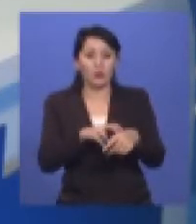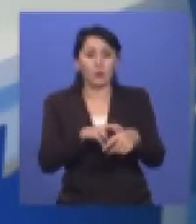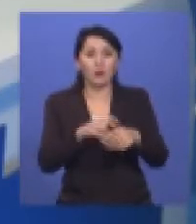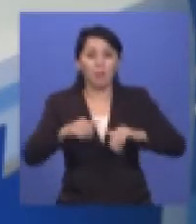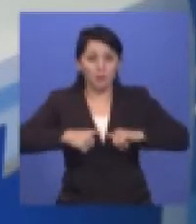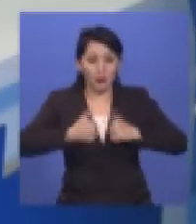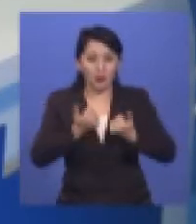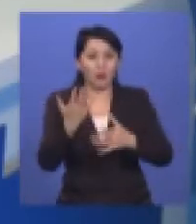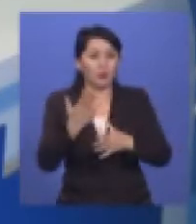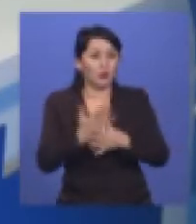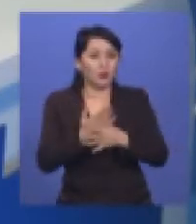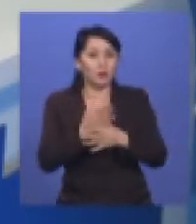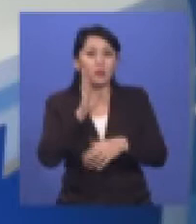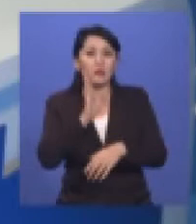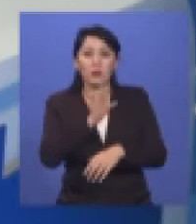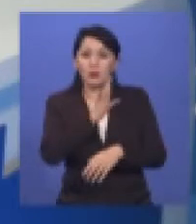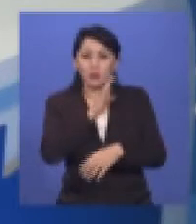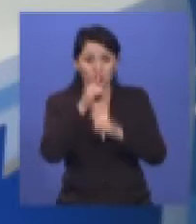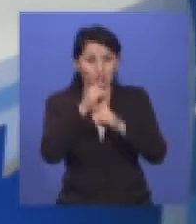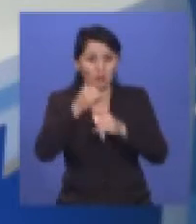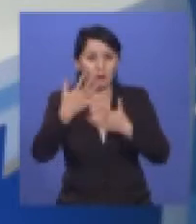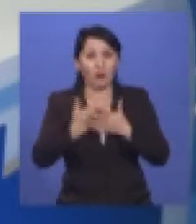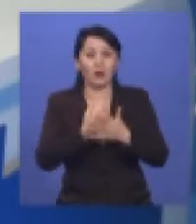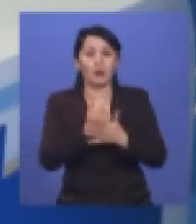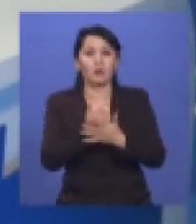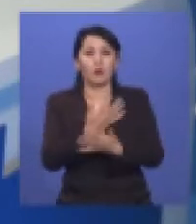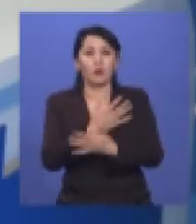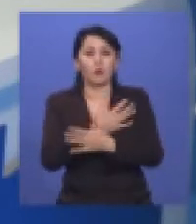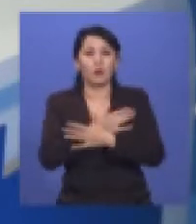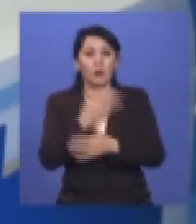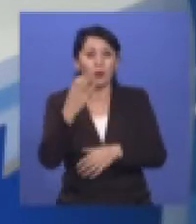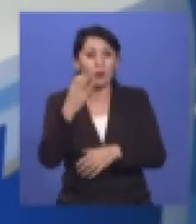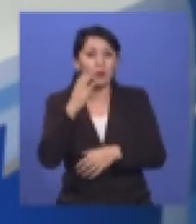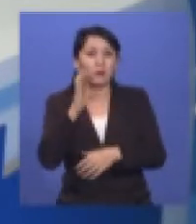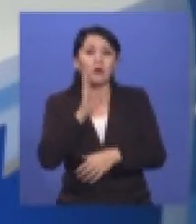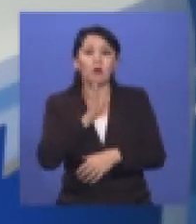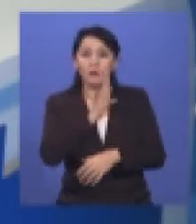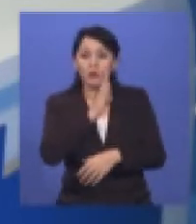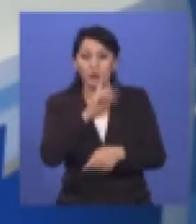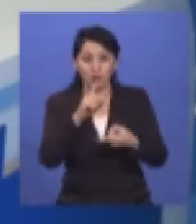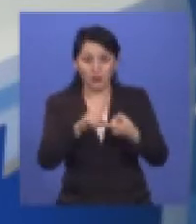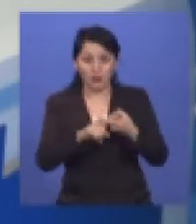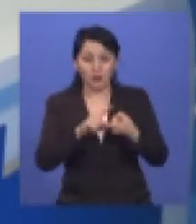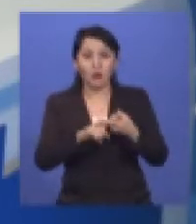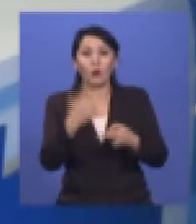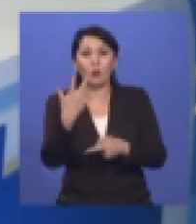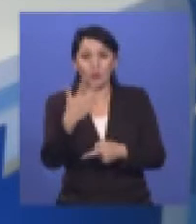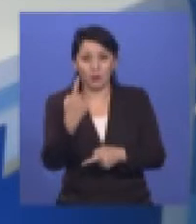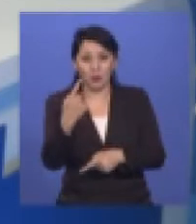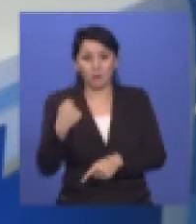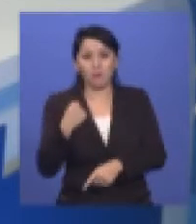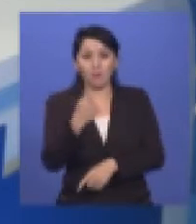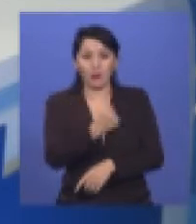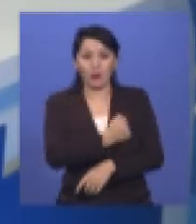келгенше тырысқанымен келіншектің өміріне араша түсе алмады. Қайтыс болған жүкті келіншекті коронавирус жұқтырғандықтан